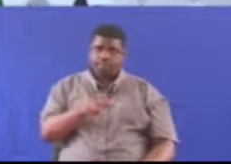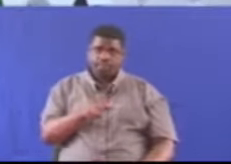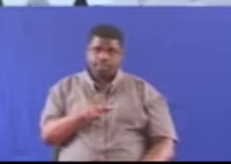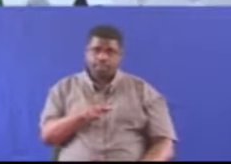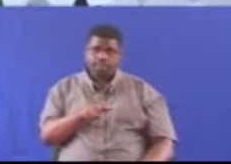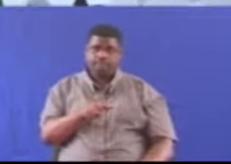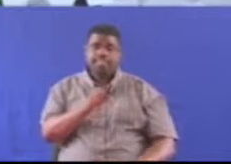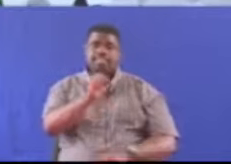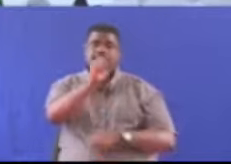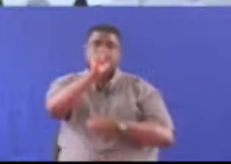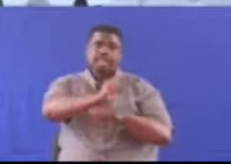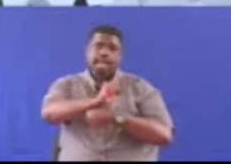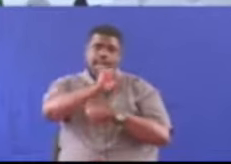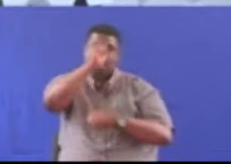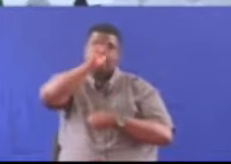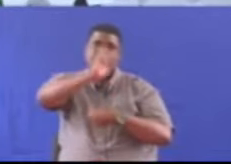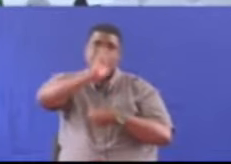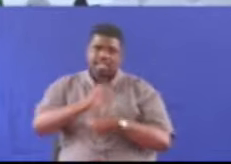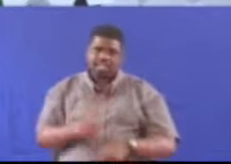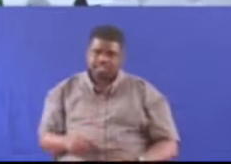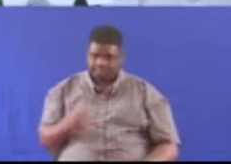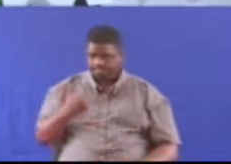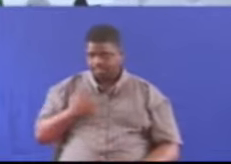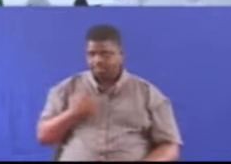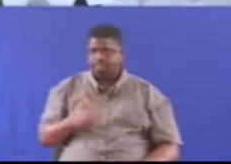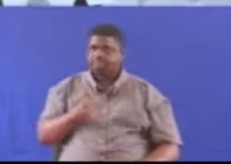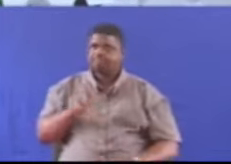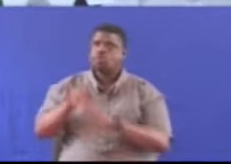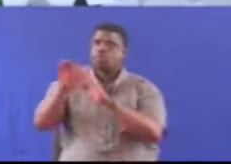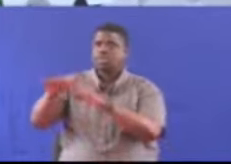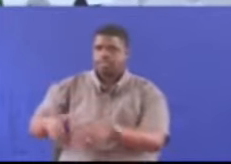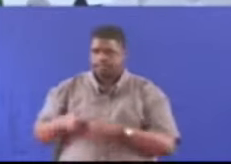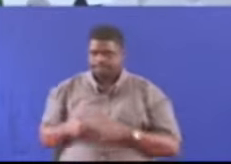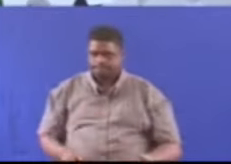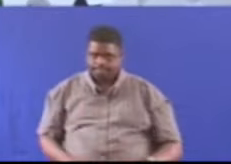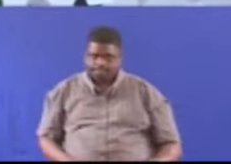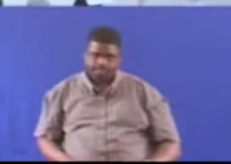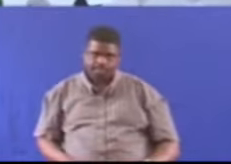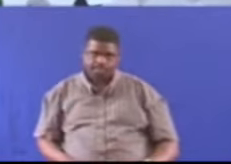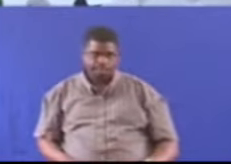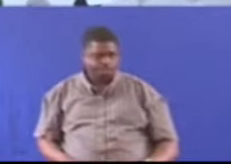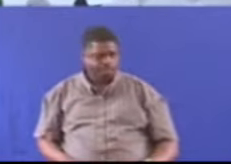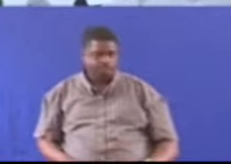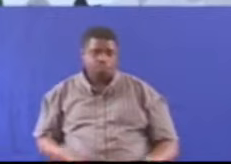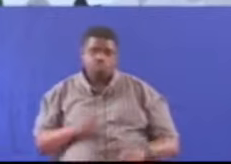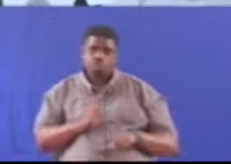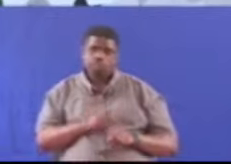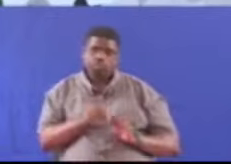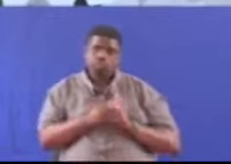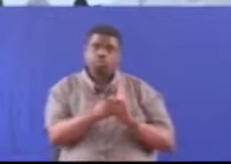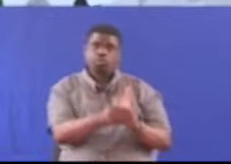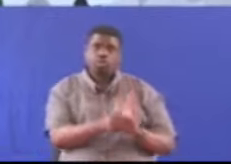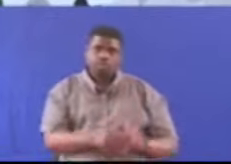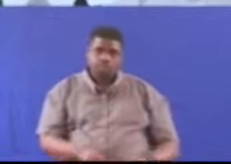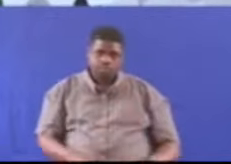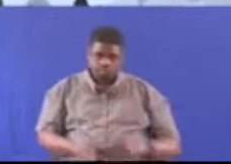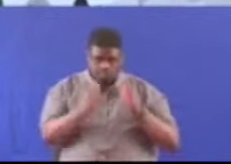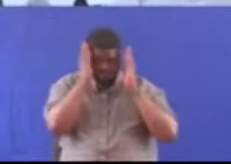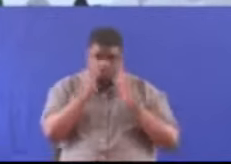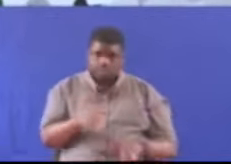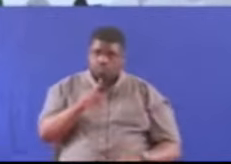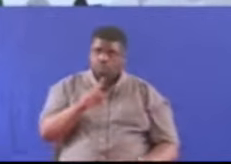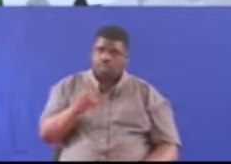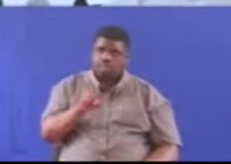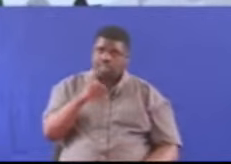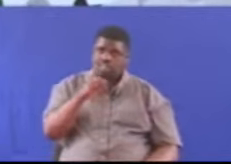SADC. Kwa nini niseme hiyo nafasi? Hiyo nafasi tukiwa tunaongozwa na mheshimiwa Zedi, akiweko